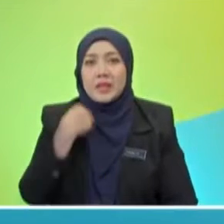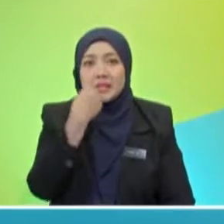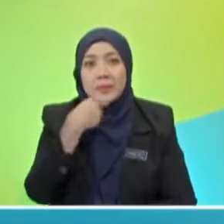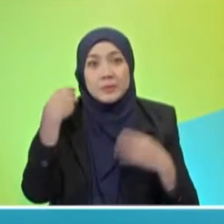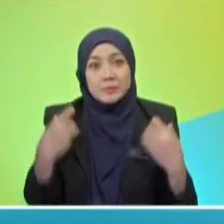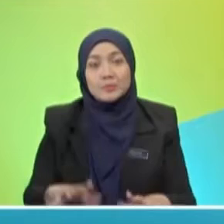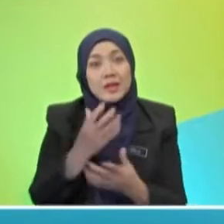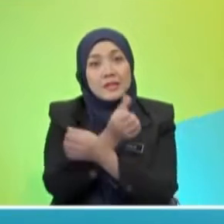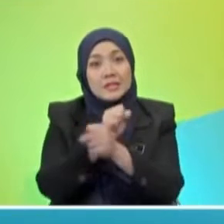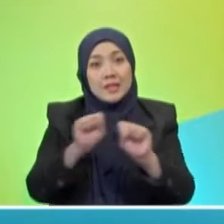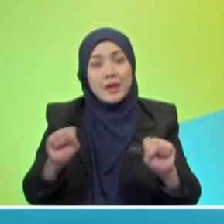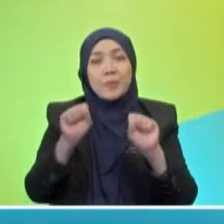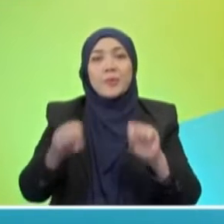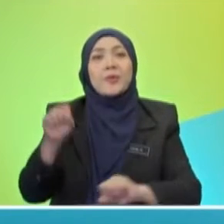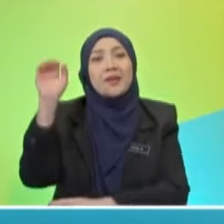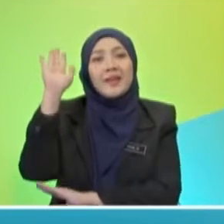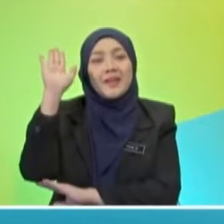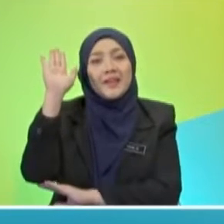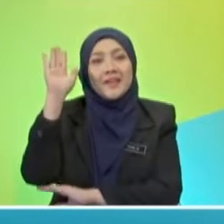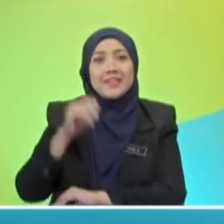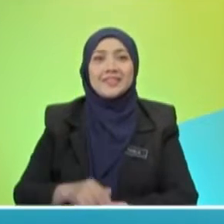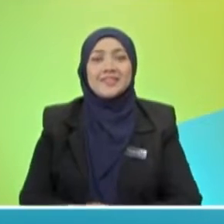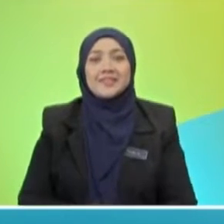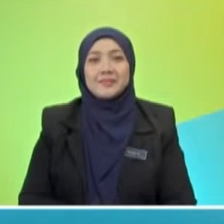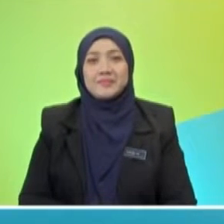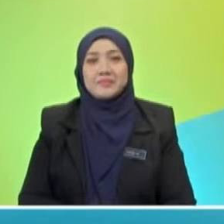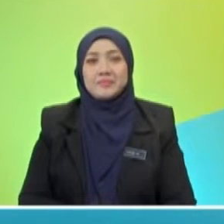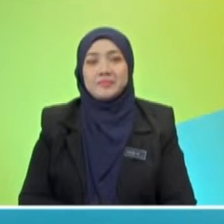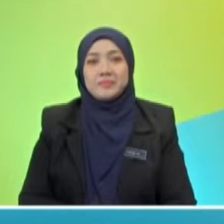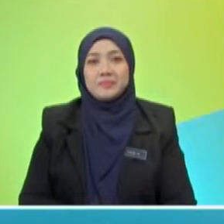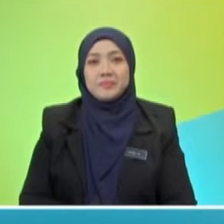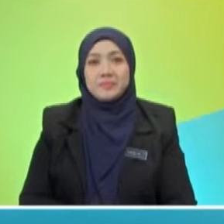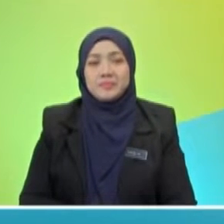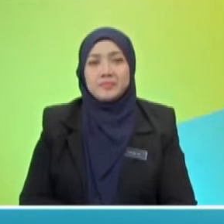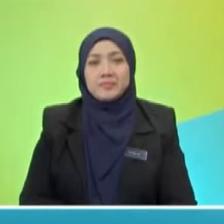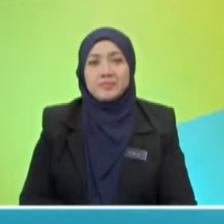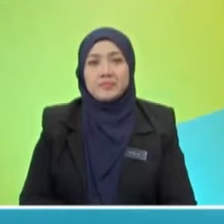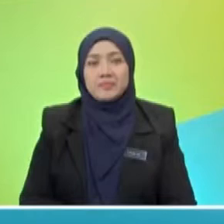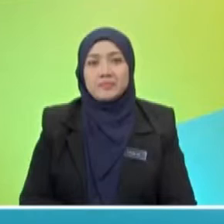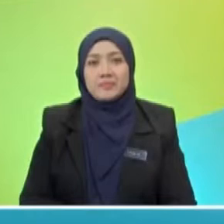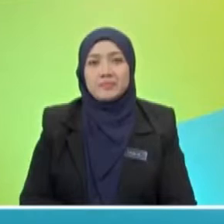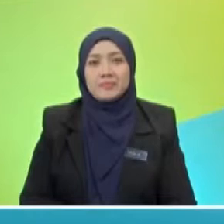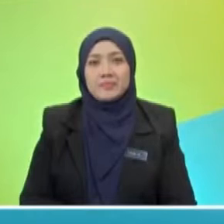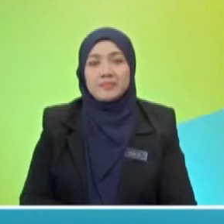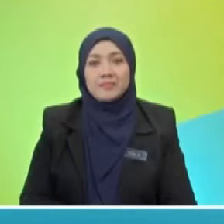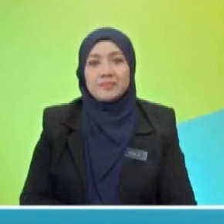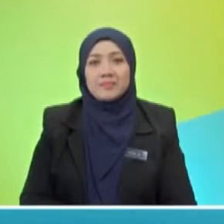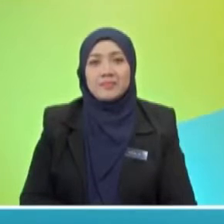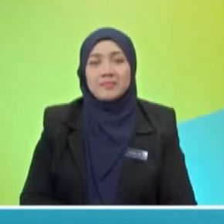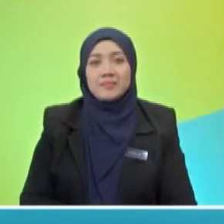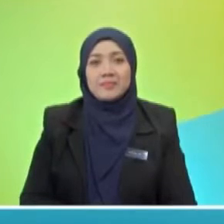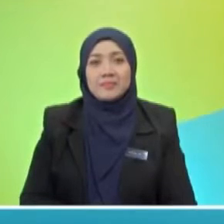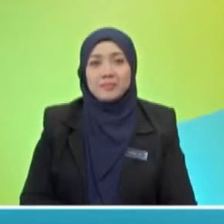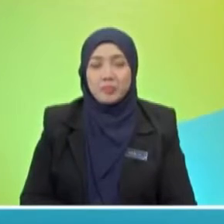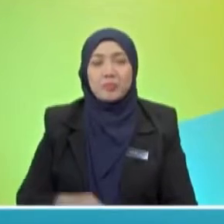siap? Kalau terlihat di depan, kita kena potong depan lah kan, cikgu? Okey. Munzir dah siap tu, cikgu? Munzir